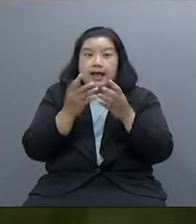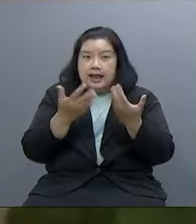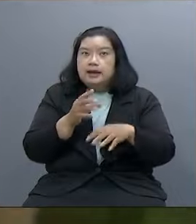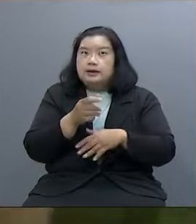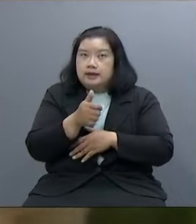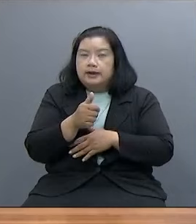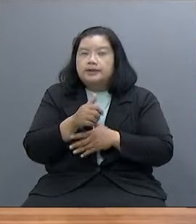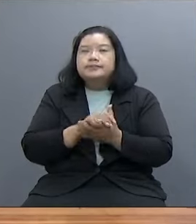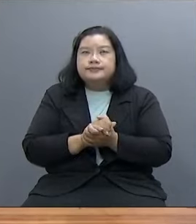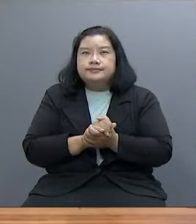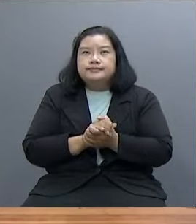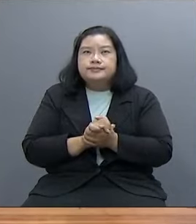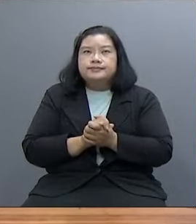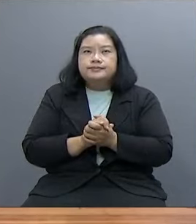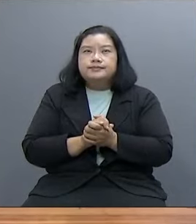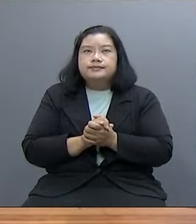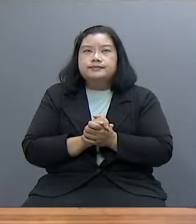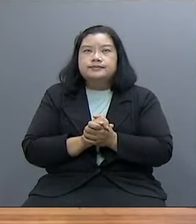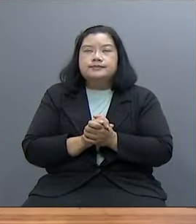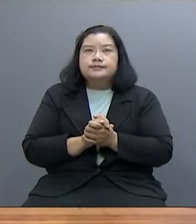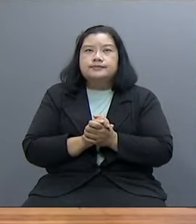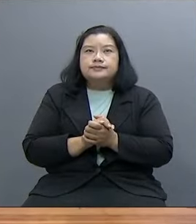ได้เลยนะคะ